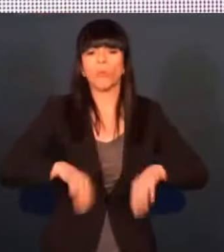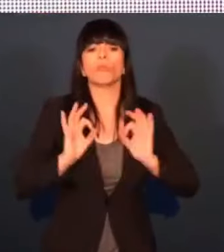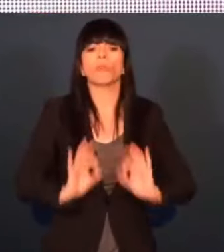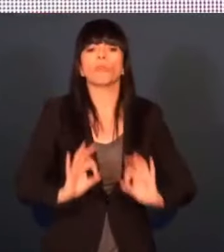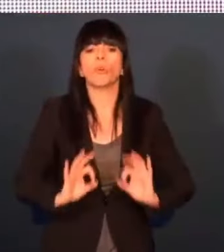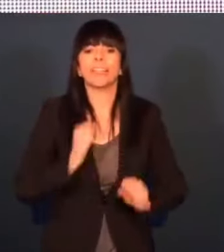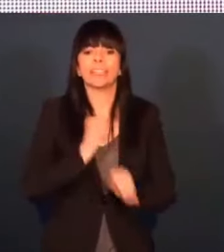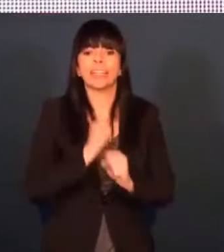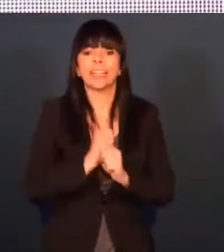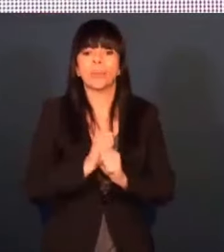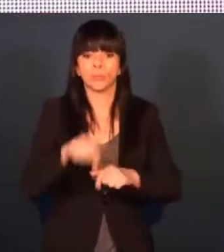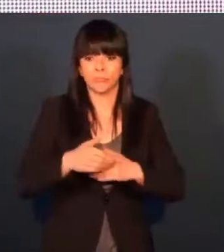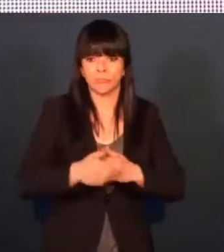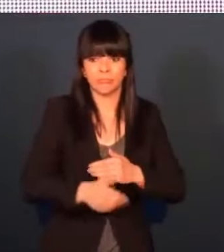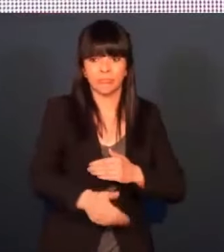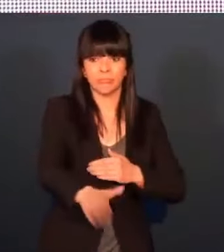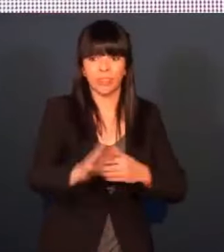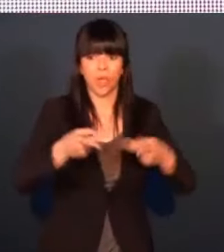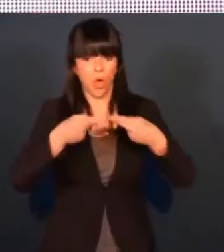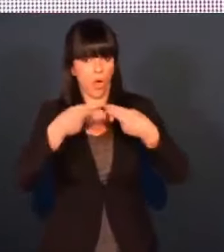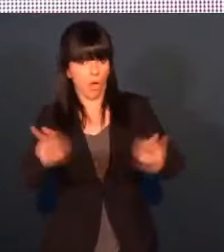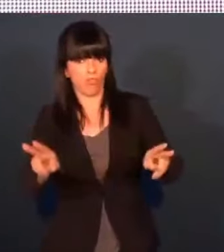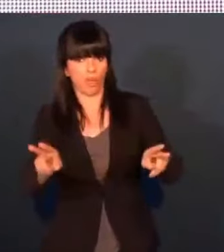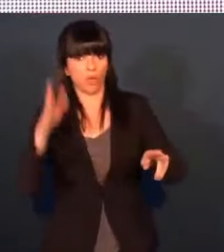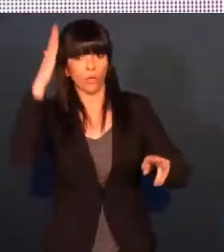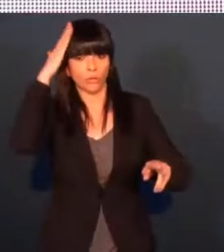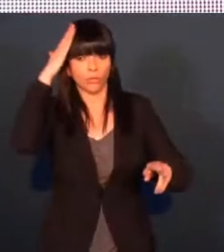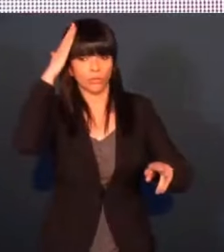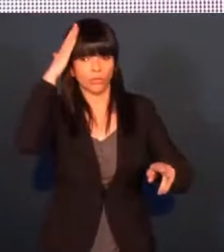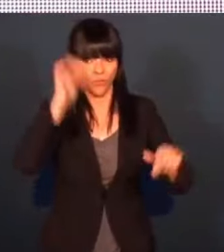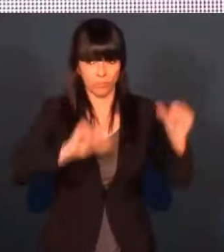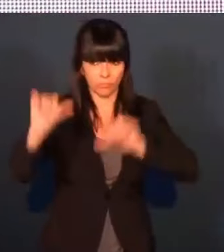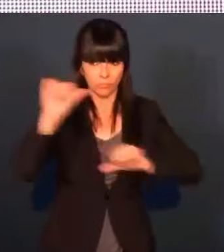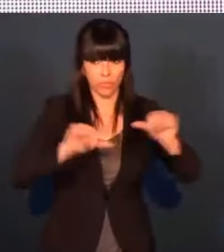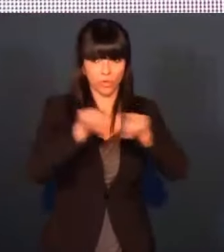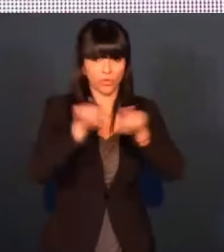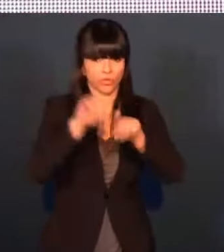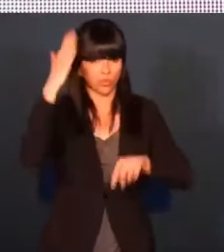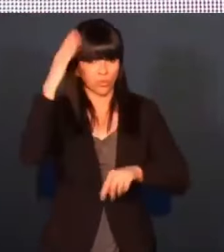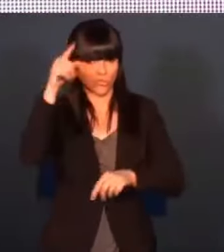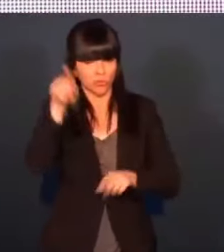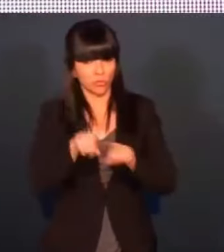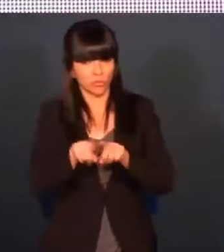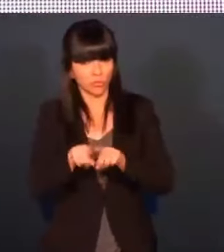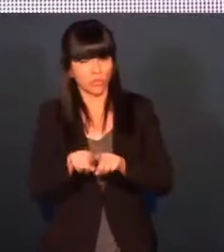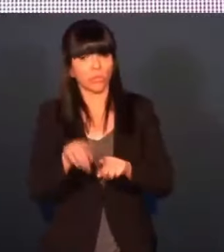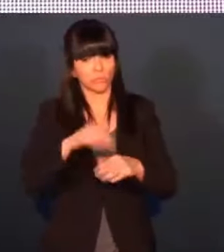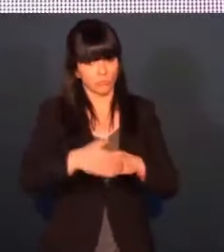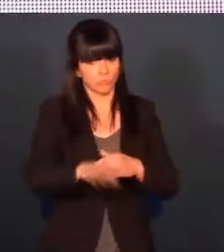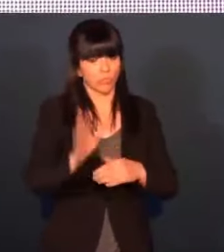работим за това да се отвори втора лаборатория, пак държавна, с което веднъж завинаги да приключим с идеята, че ще се появи частна